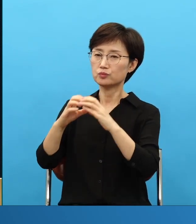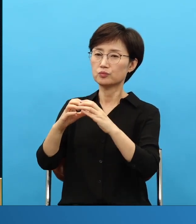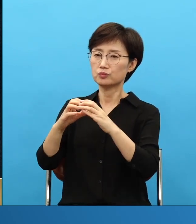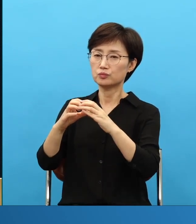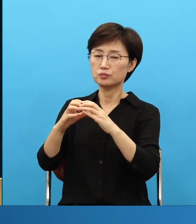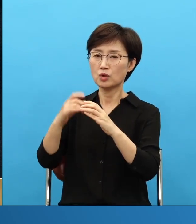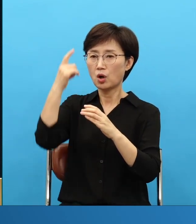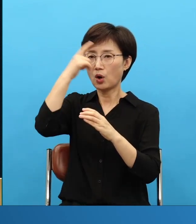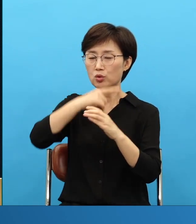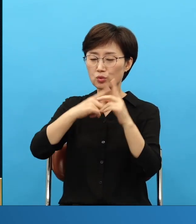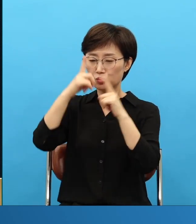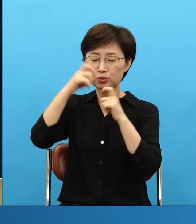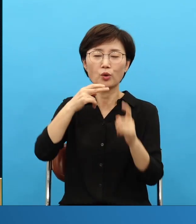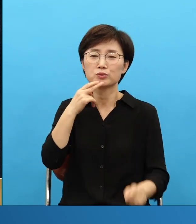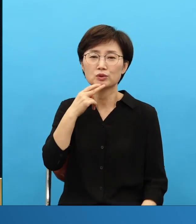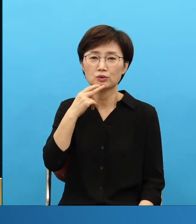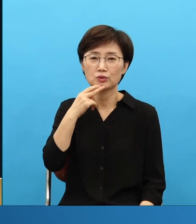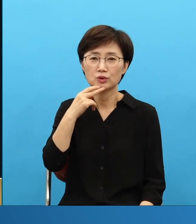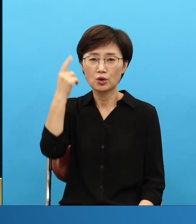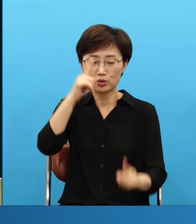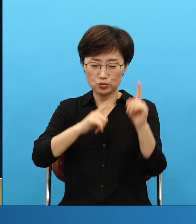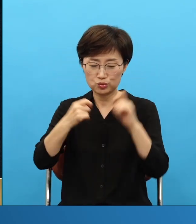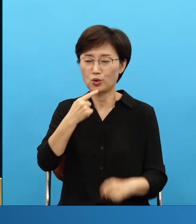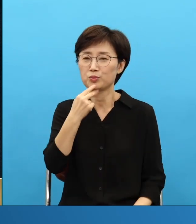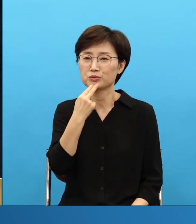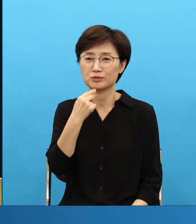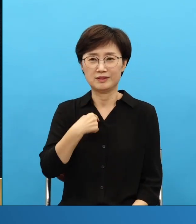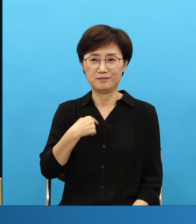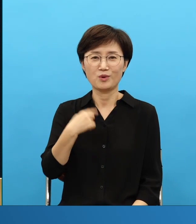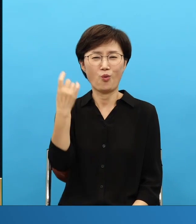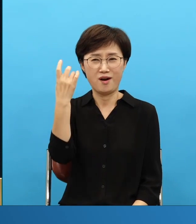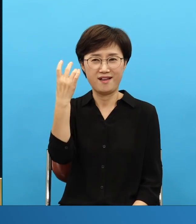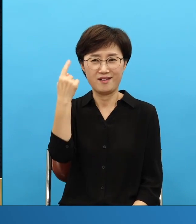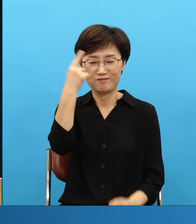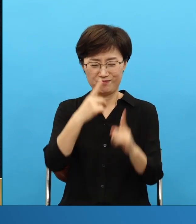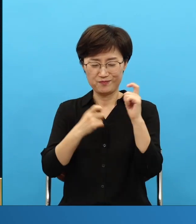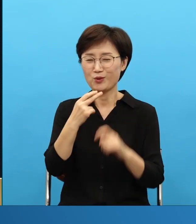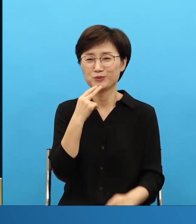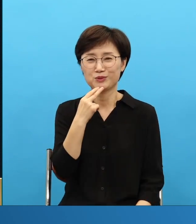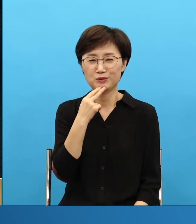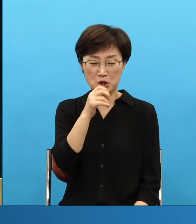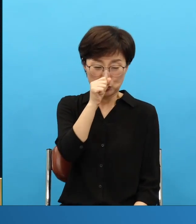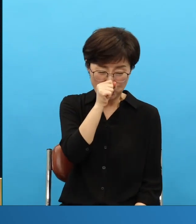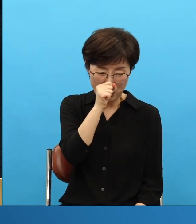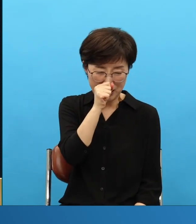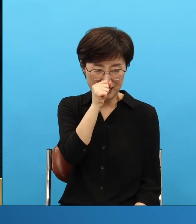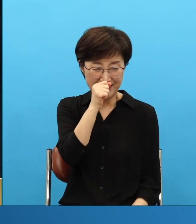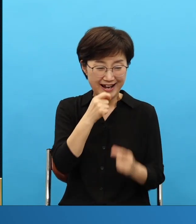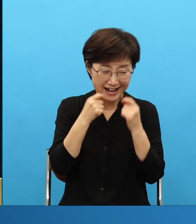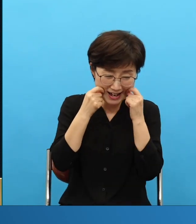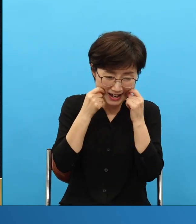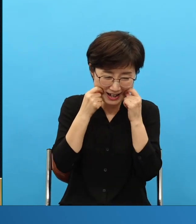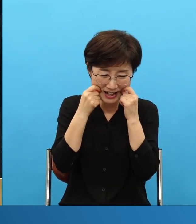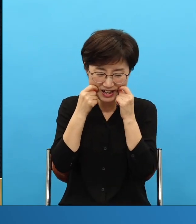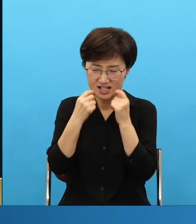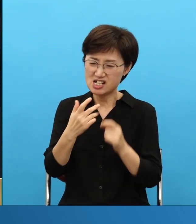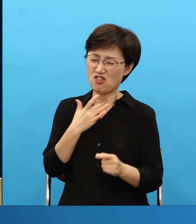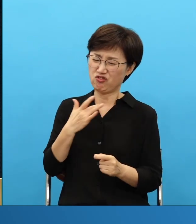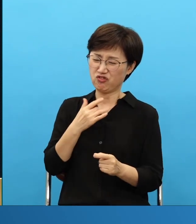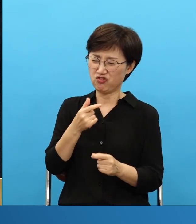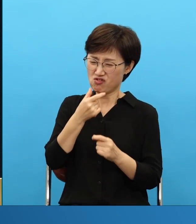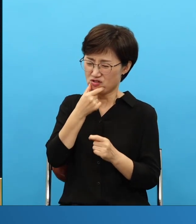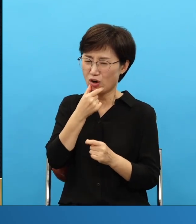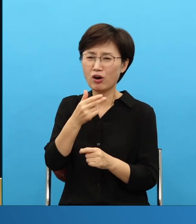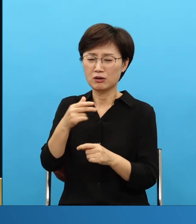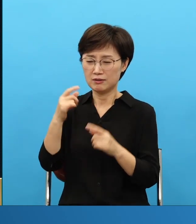something, I just stay 얼굴 silent. 보고 평가하면 안 돼요. So I'm not very expressive, so you can't try to gauge my emotions through what you 저는 see on the outside. 이런 일도